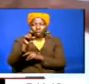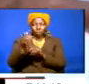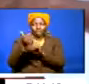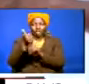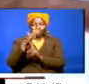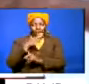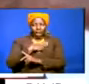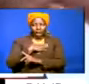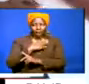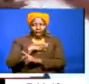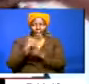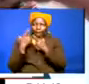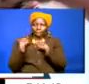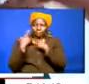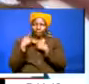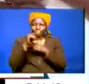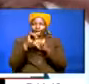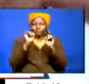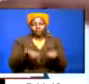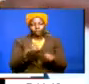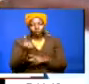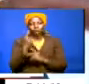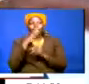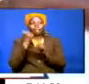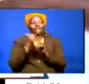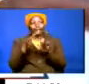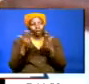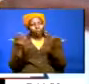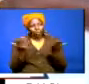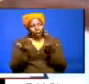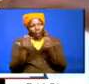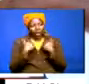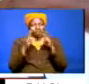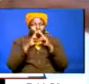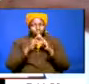mandate. And that can only be done where there is peace and